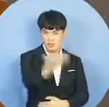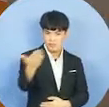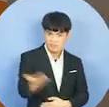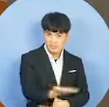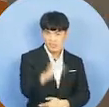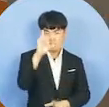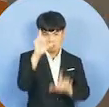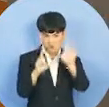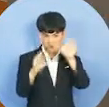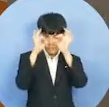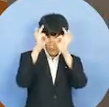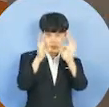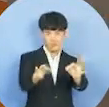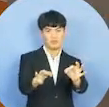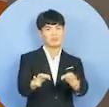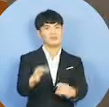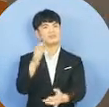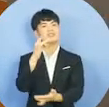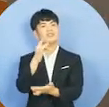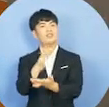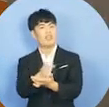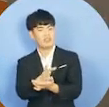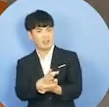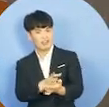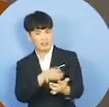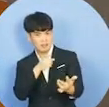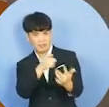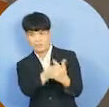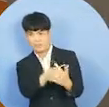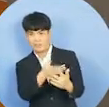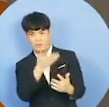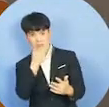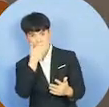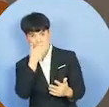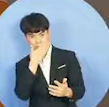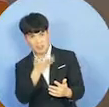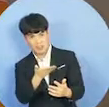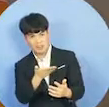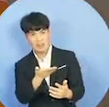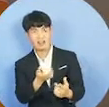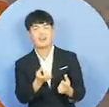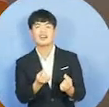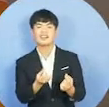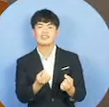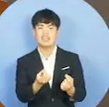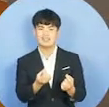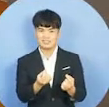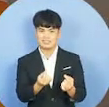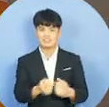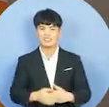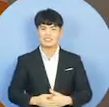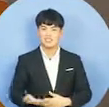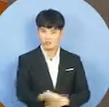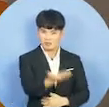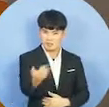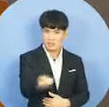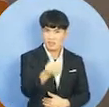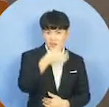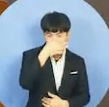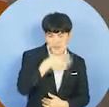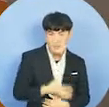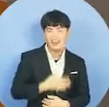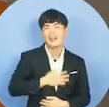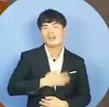그 모습에서 우리 천안을 이렇게 느낄 수 있는 그런 봉사가 될 수 있도록 좀